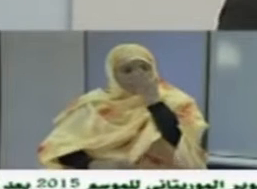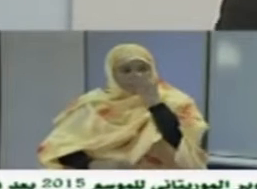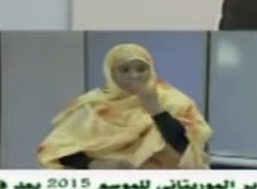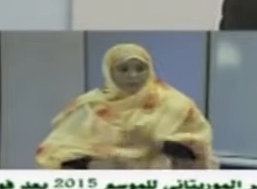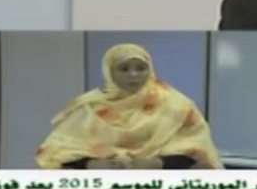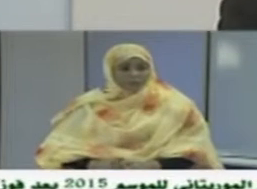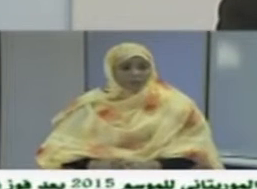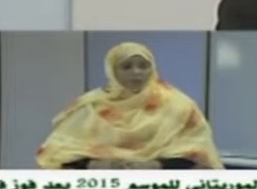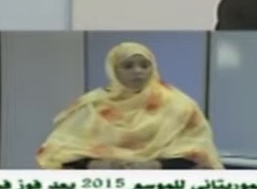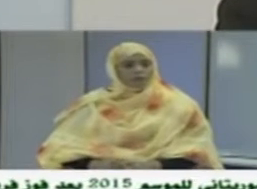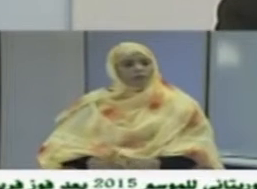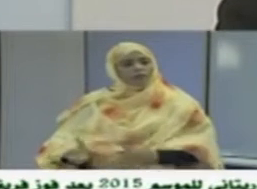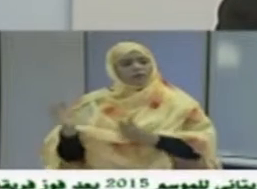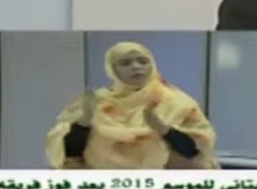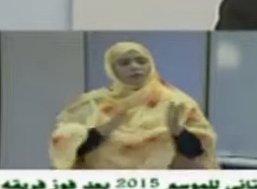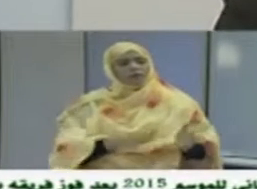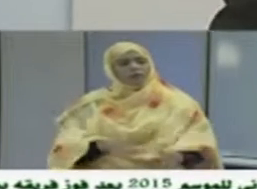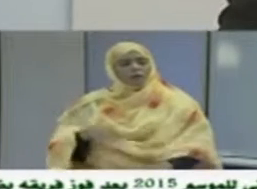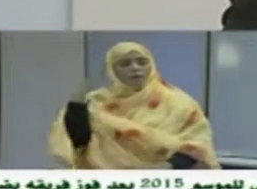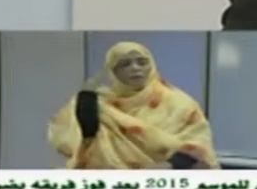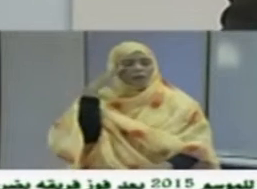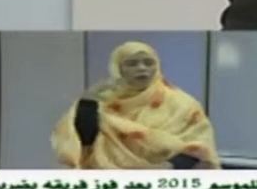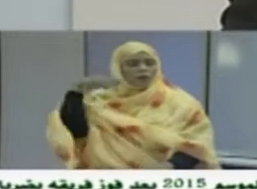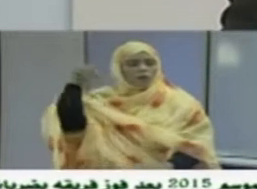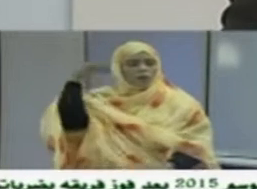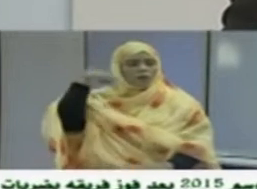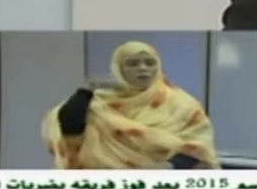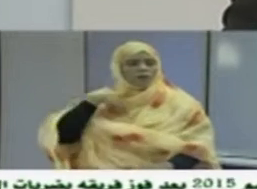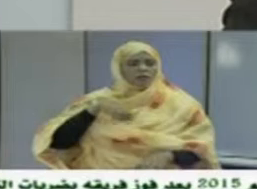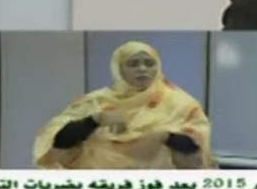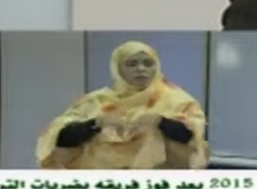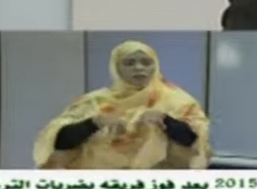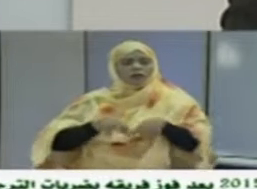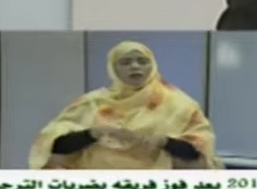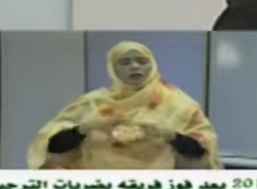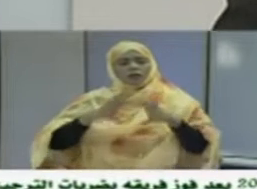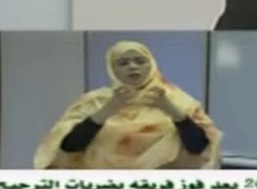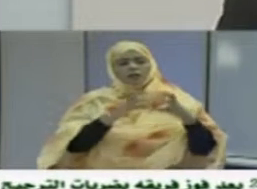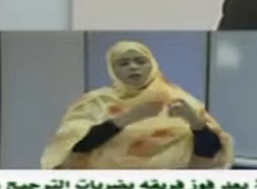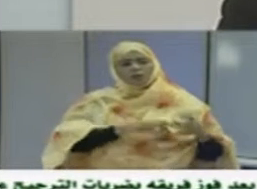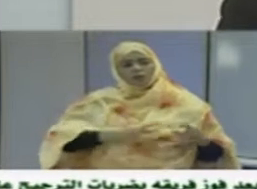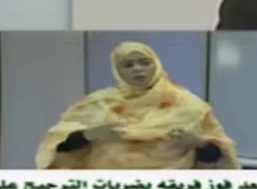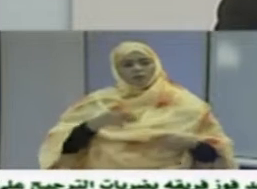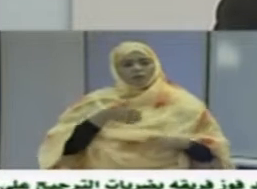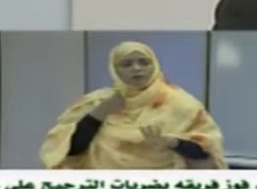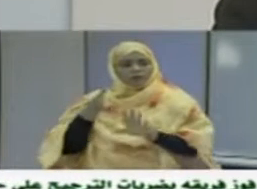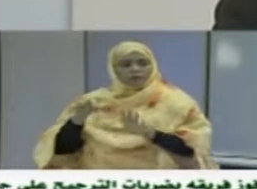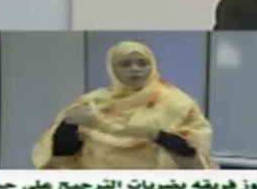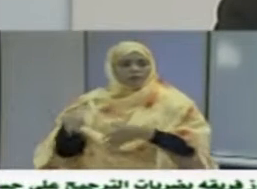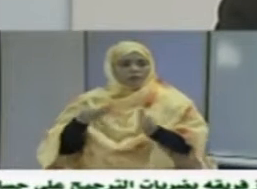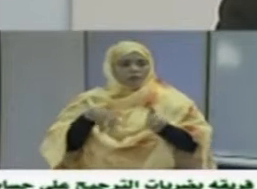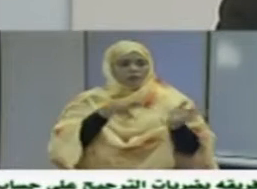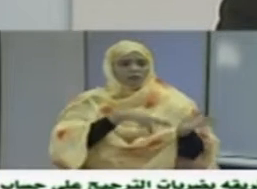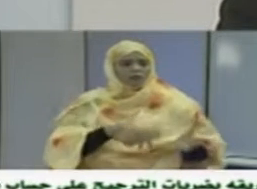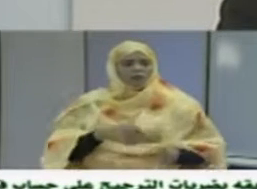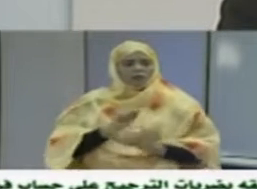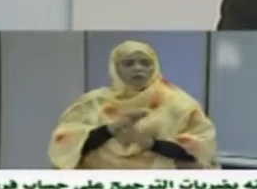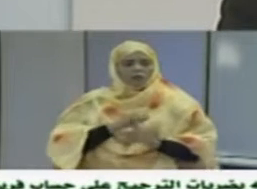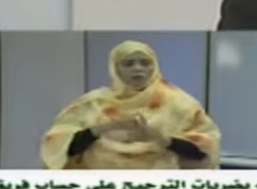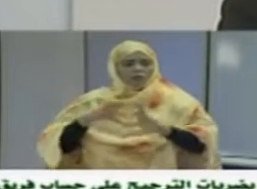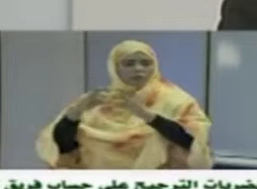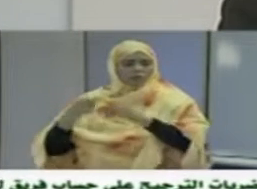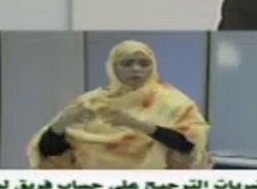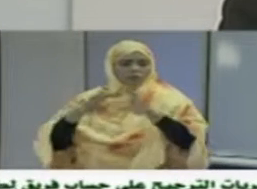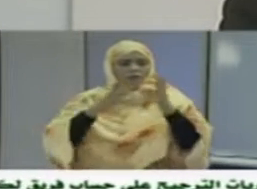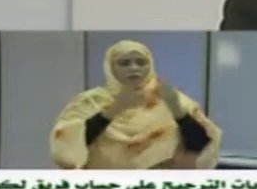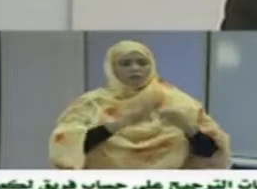تفقدت وزيرة الزراعة وهرة أمس عددا من المصالح التابعة لقطاعها، شملت الزيارات بعض المديريات والمشاريع